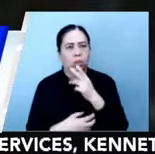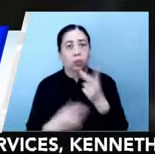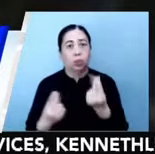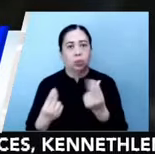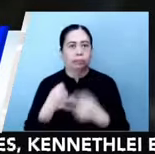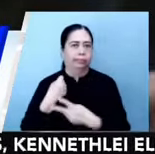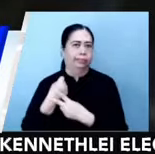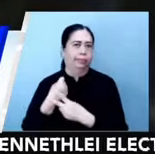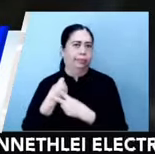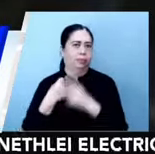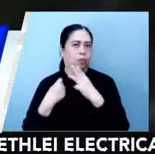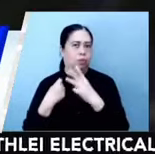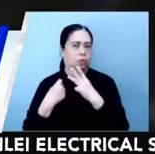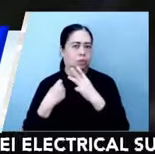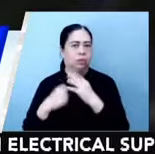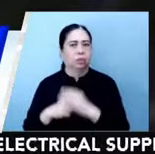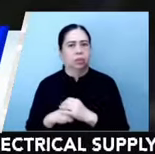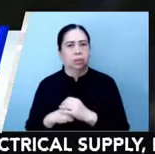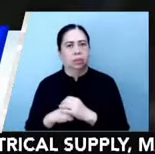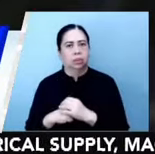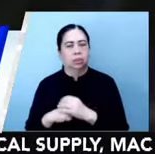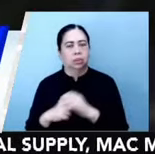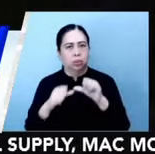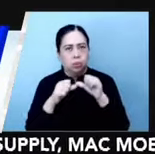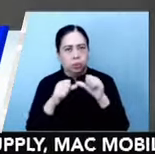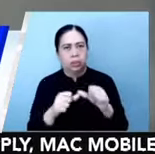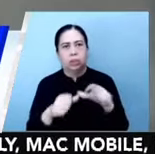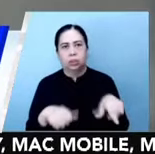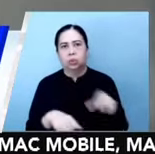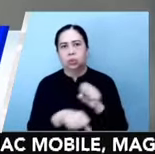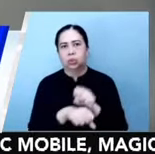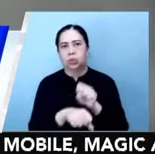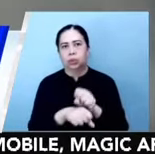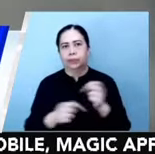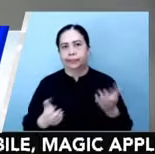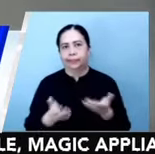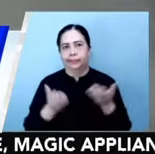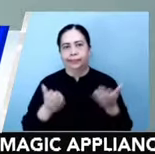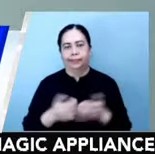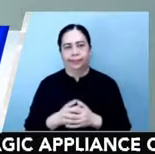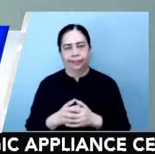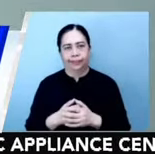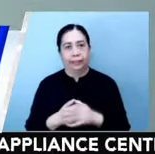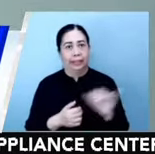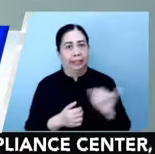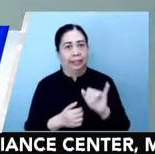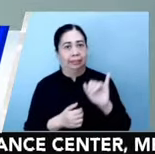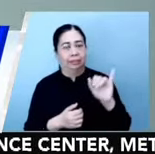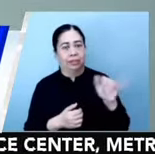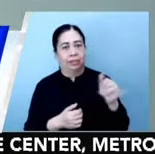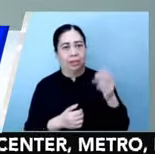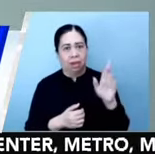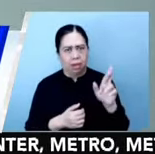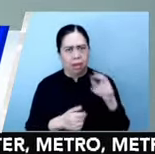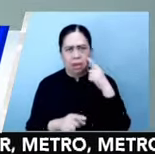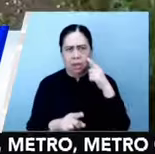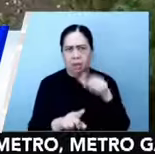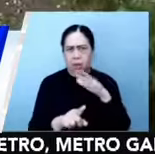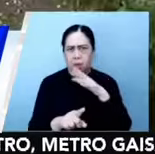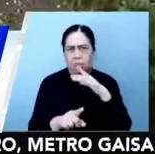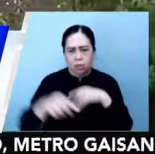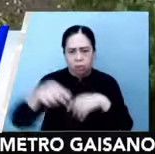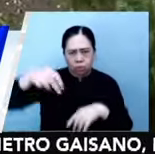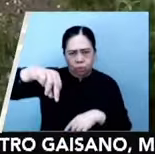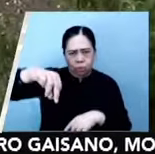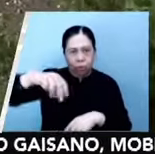para maging continuous lang po yung operation po namin dito. Kung tulad ni JR, napapansin ninyo humihina ang tubig sa gripo kapag madaling araw.